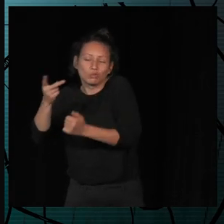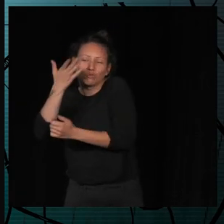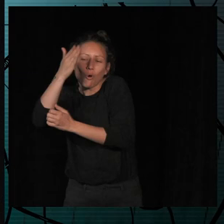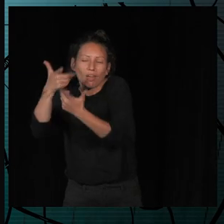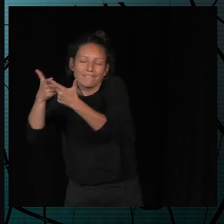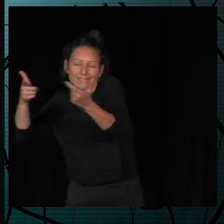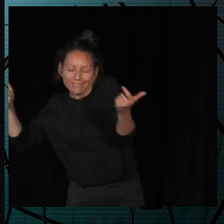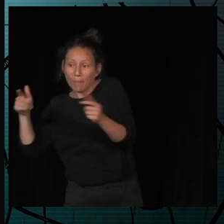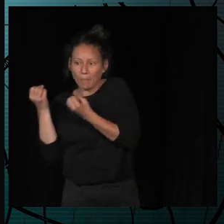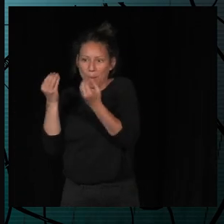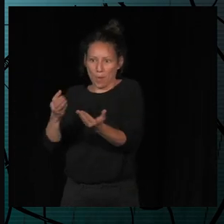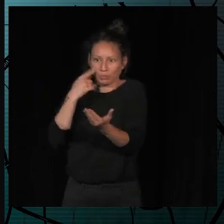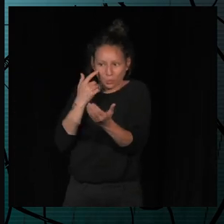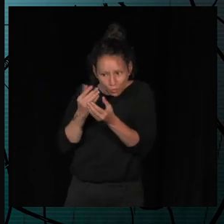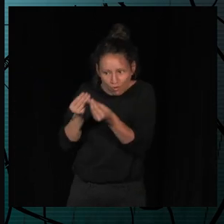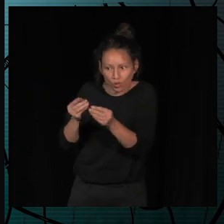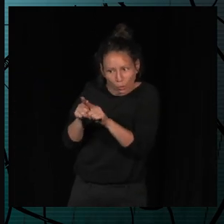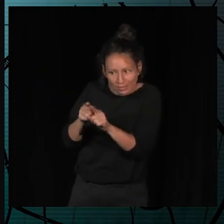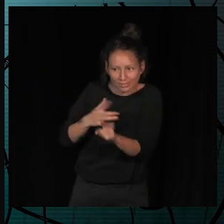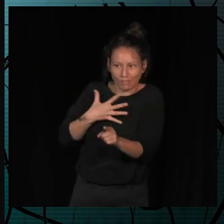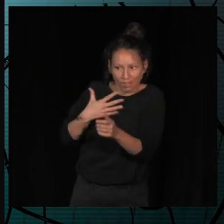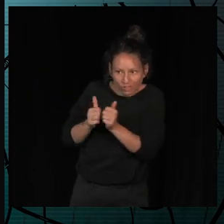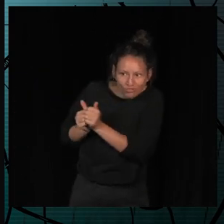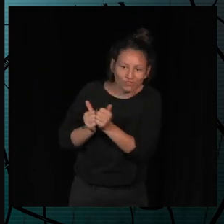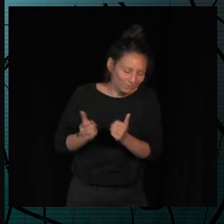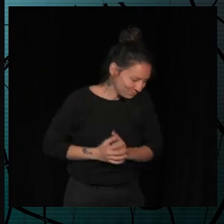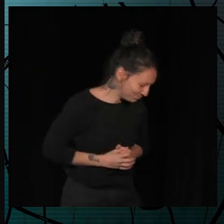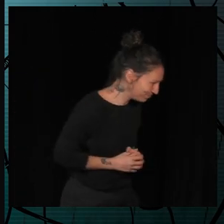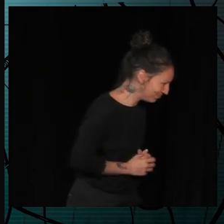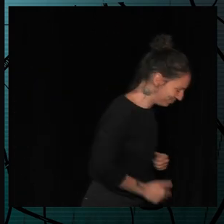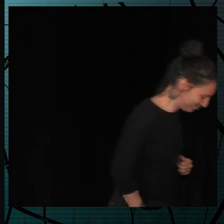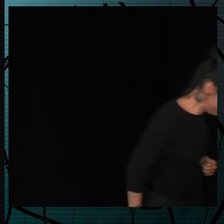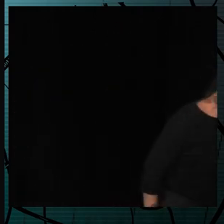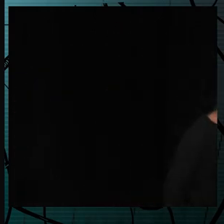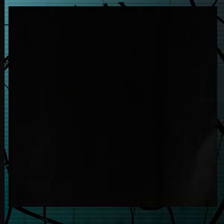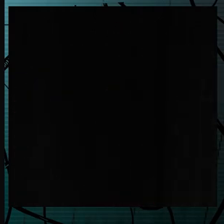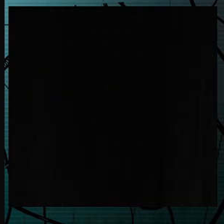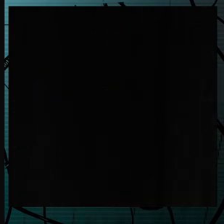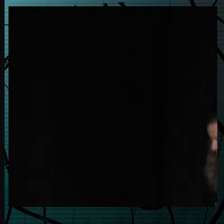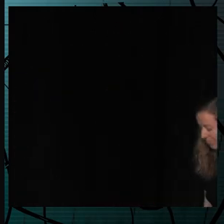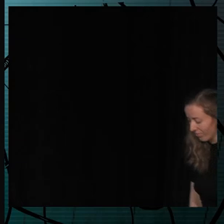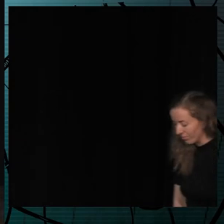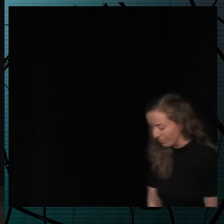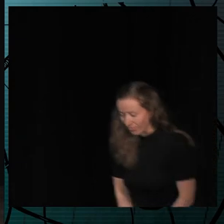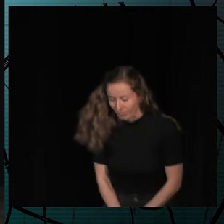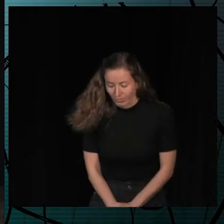formidables qui leur permettront une notre réflexivité quoi voilà bon je va pas m'éterniser